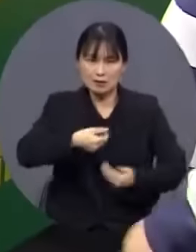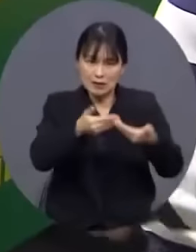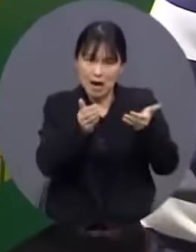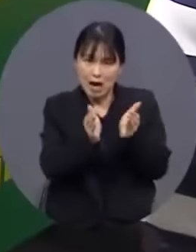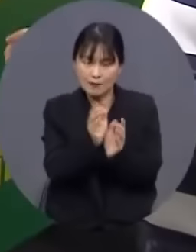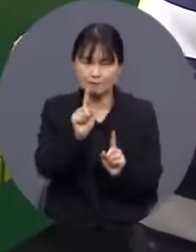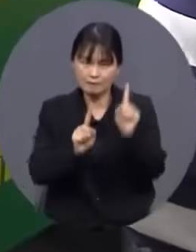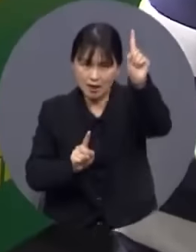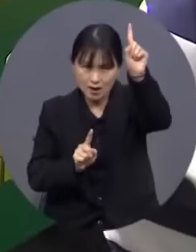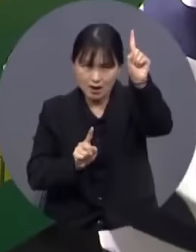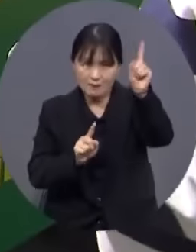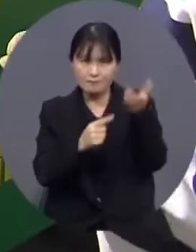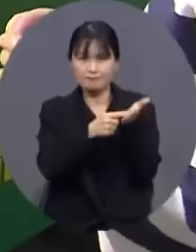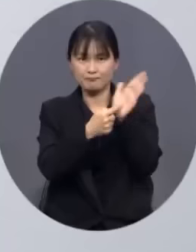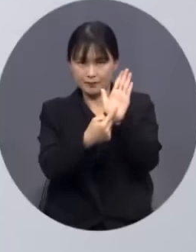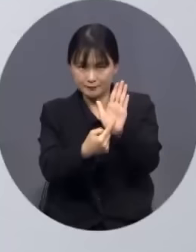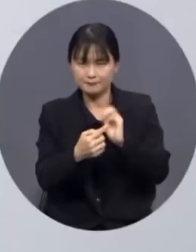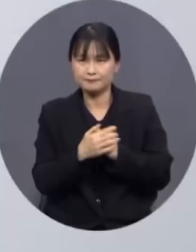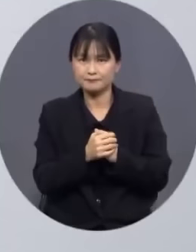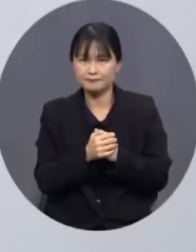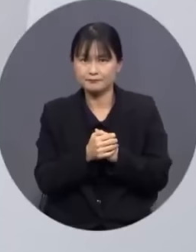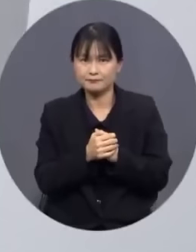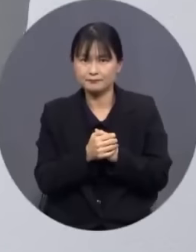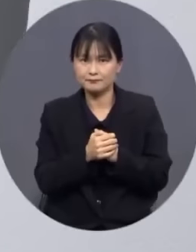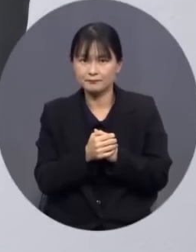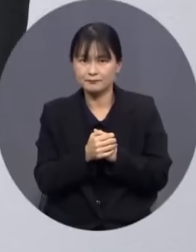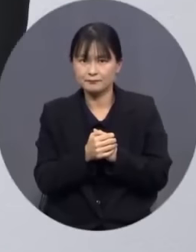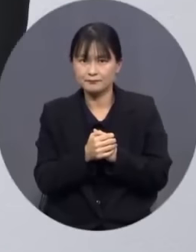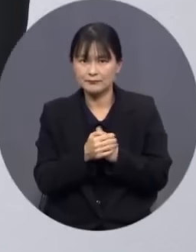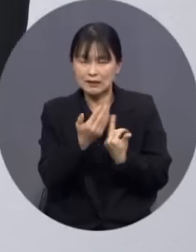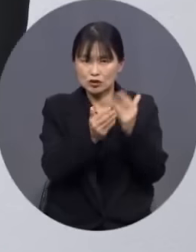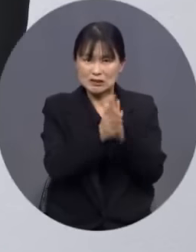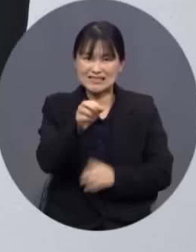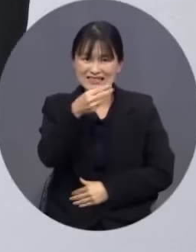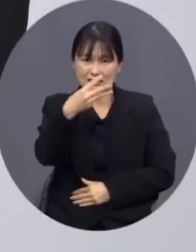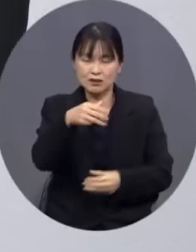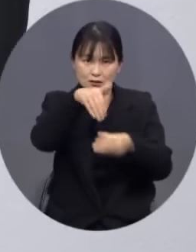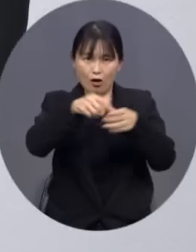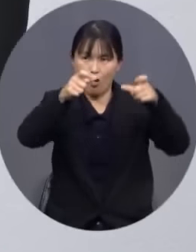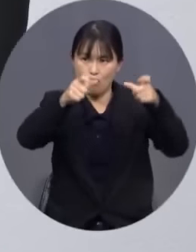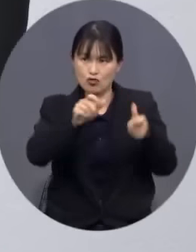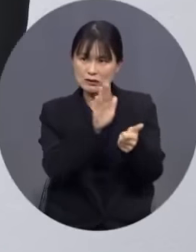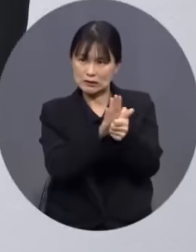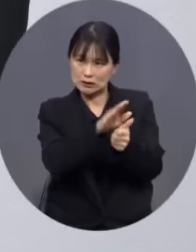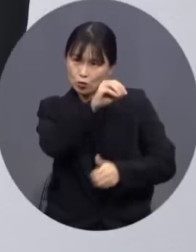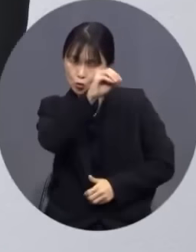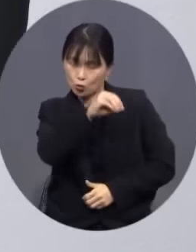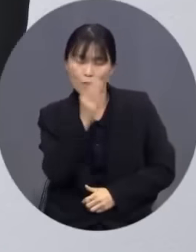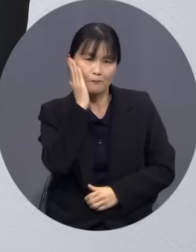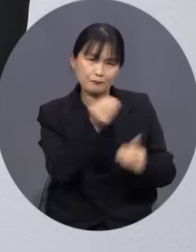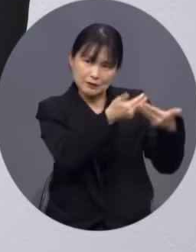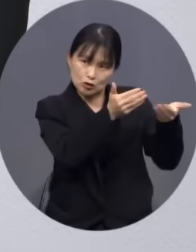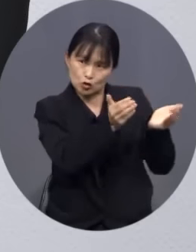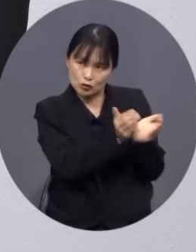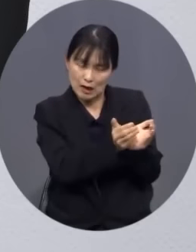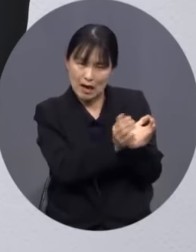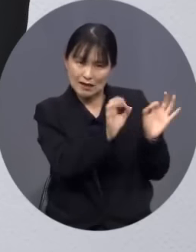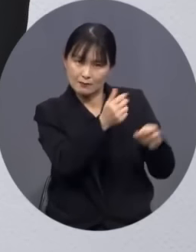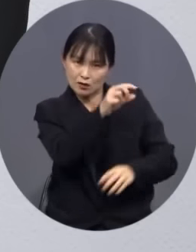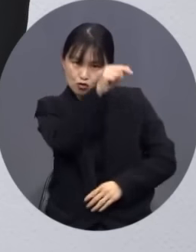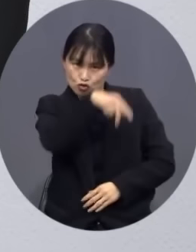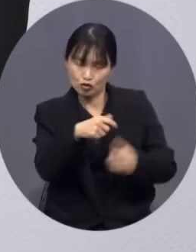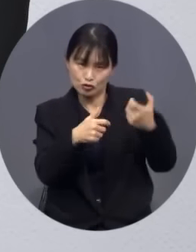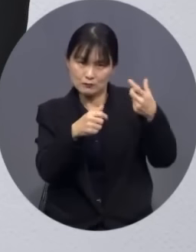앞서는 것으로 나타났습니다 제주시 을선거구 후보 지지도는 더불어민주당 김한규